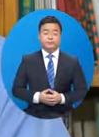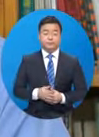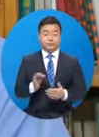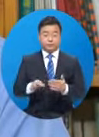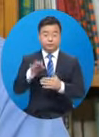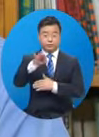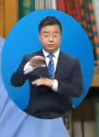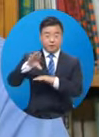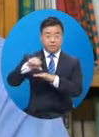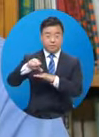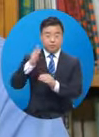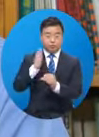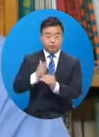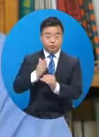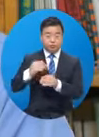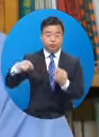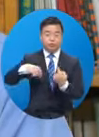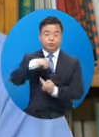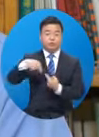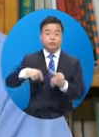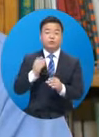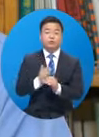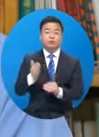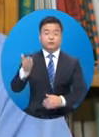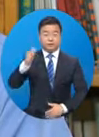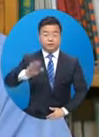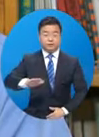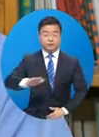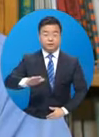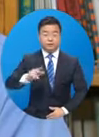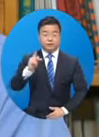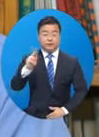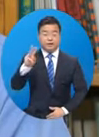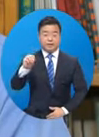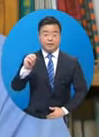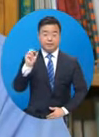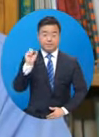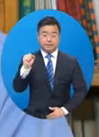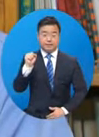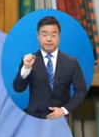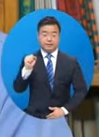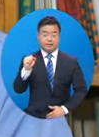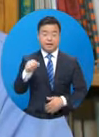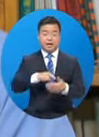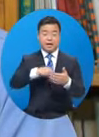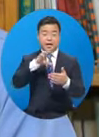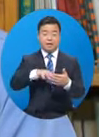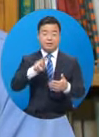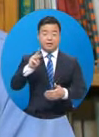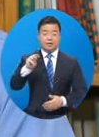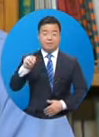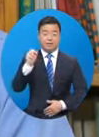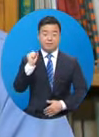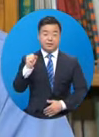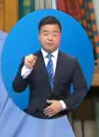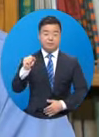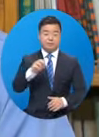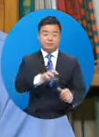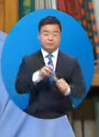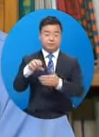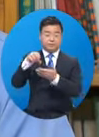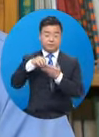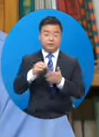체제로 방송이 운영이 되고 있는데, 지상파에서 MMS를 도입을 할 경우에 좀더